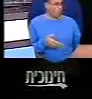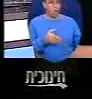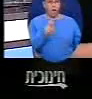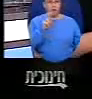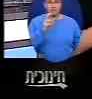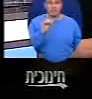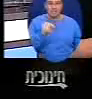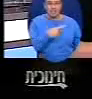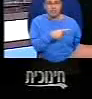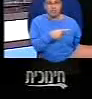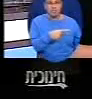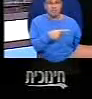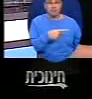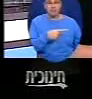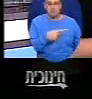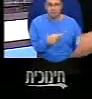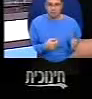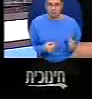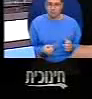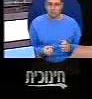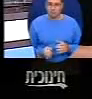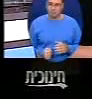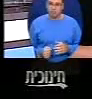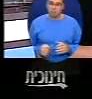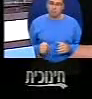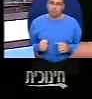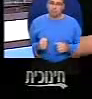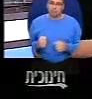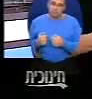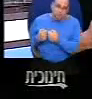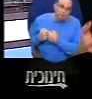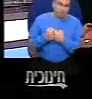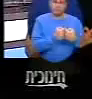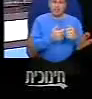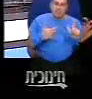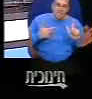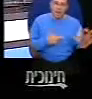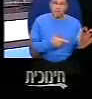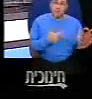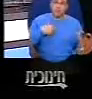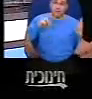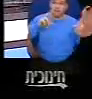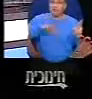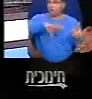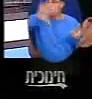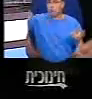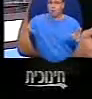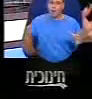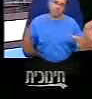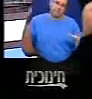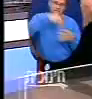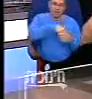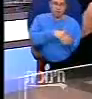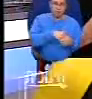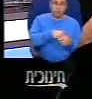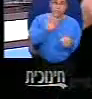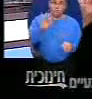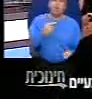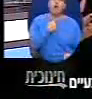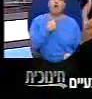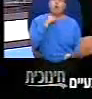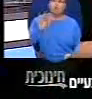את הכפפה, ואני מאוד מקווה שרבים וטובים ילכו אחריה גם במאבק הזה, כי אני חושבת ש... קולו של הציבור צריך להישמע, והאינטרס